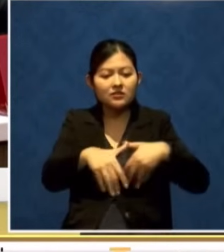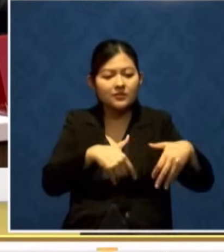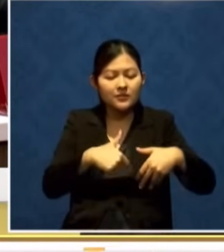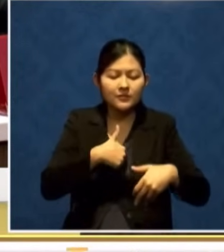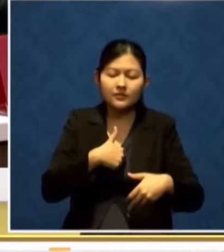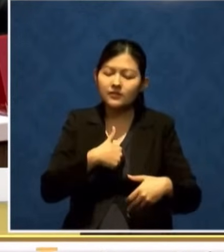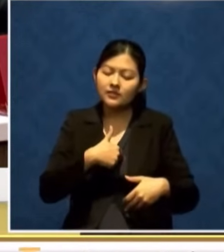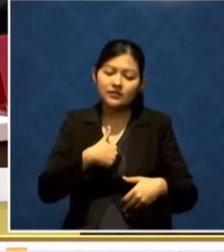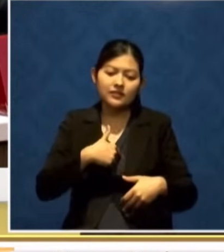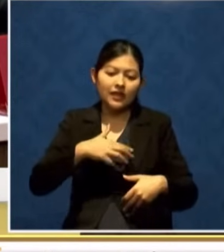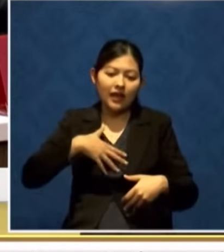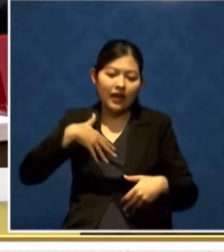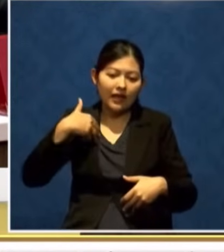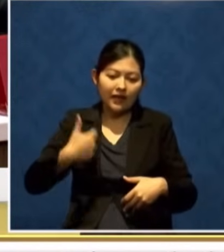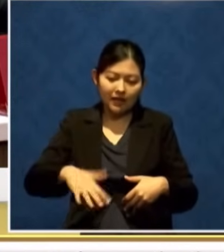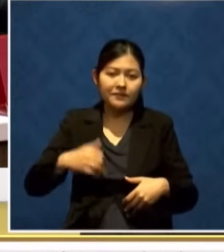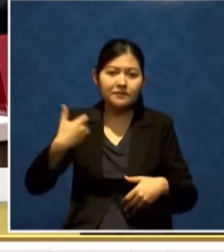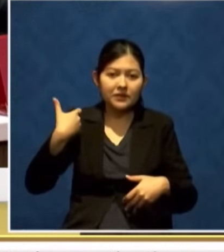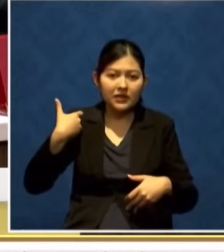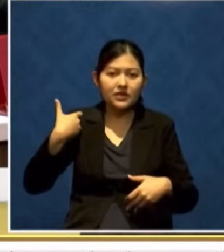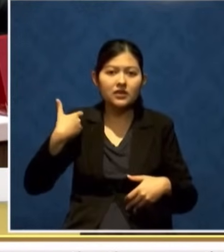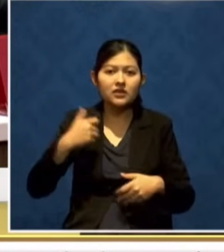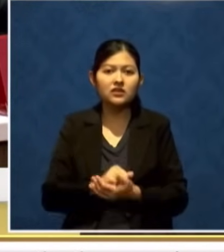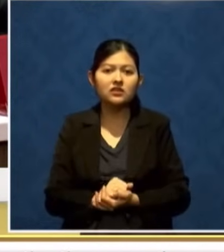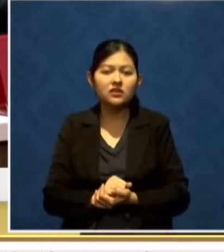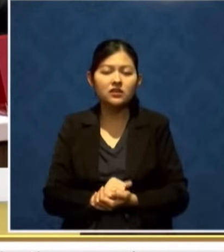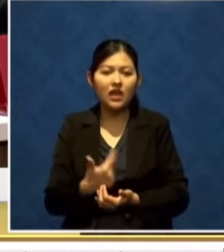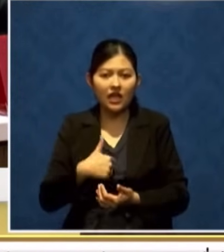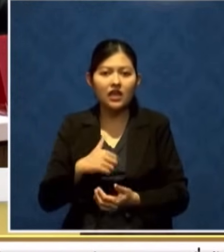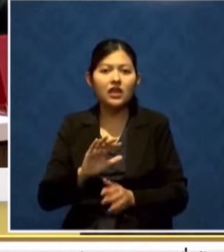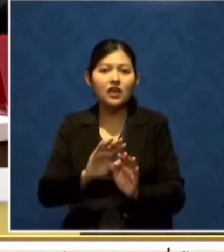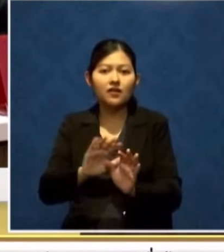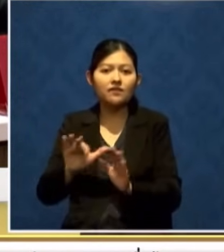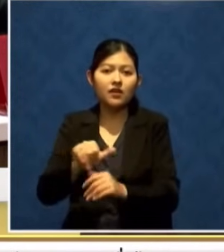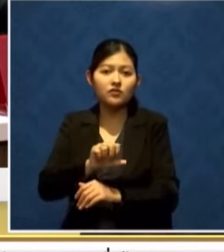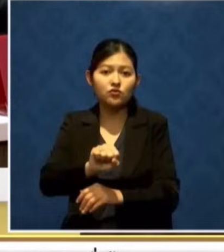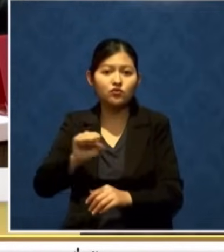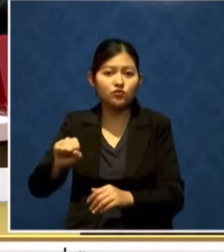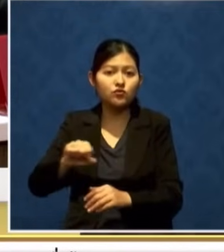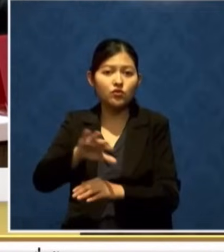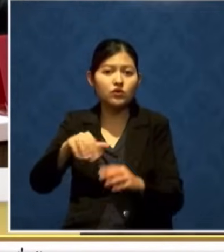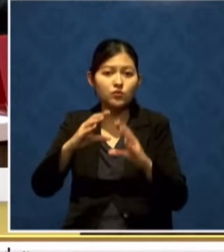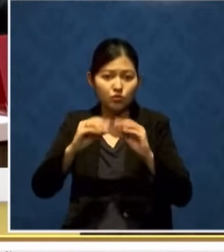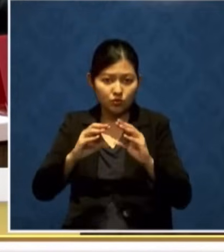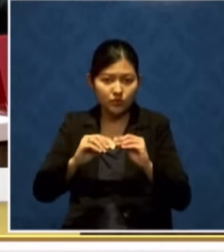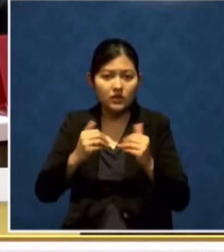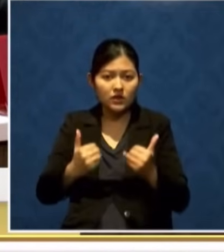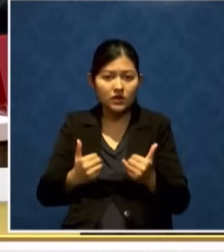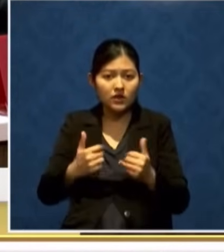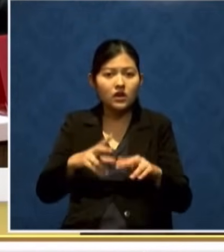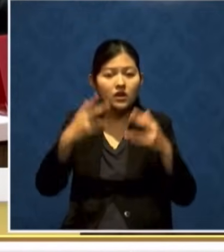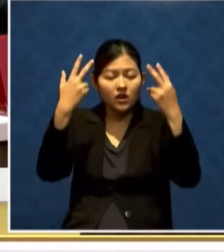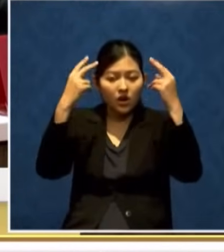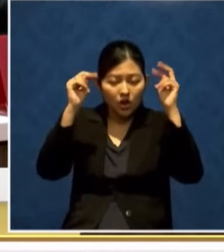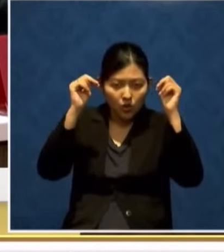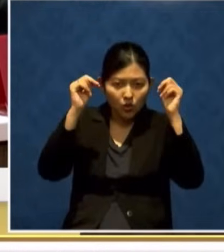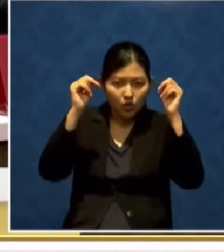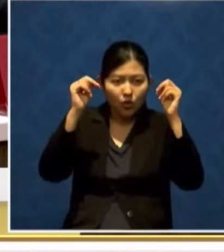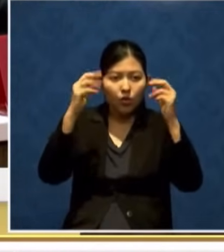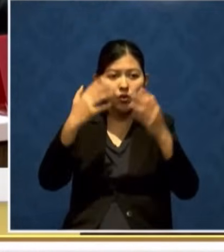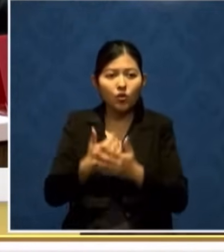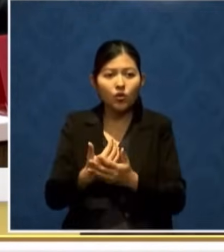ยากจึงอยากให้ที่ประชุมแห่งนี้ครับไม่ว่าท่านนายกรัฐมนตรีก็เพียง